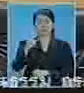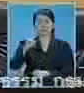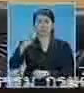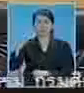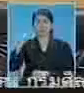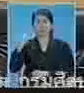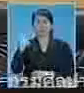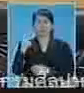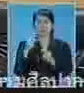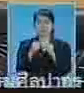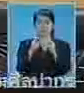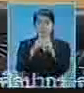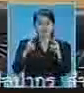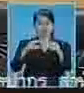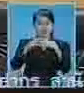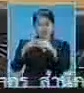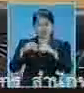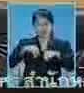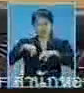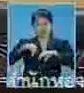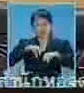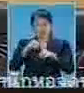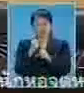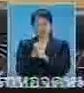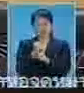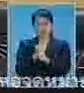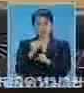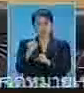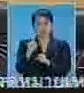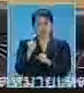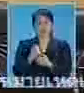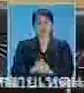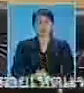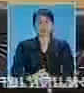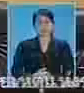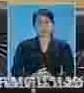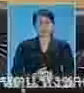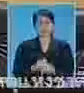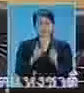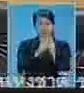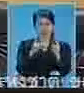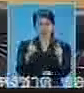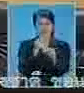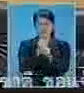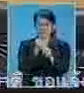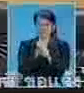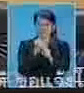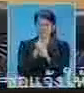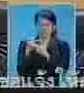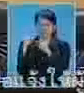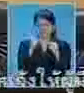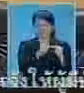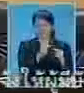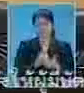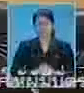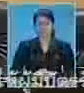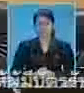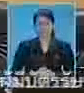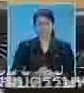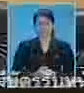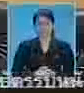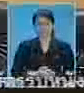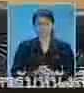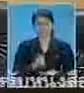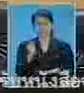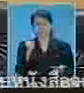คณะกรรมการเนี่ยควรที่จะบริหารสิทธินั้นยังไงสิ่งที่คณะกรรมการไปทำต่อไปก็คือการกำหน